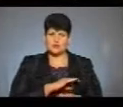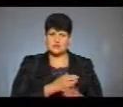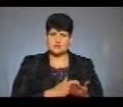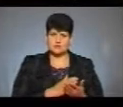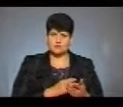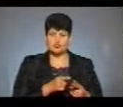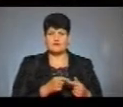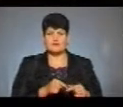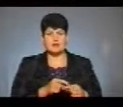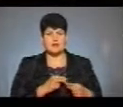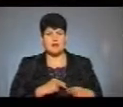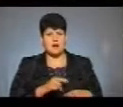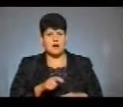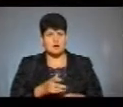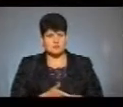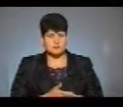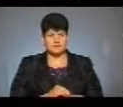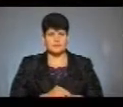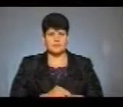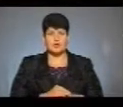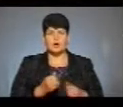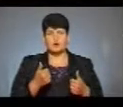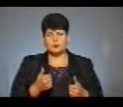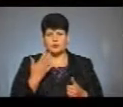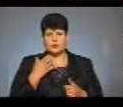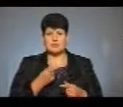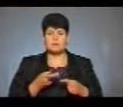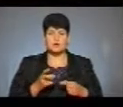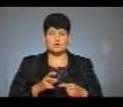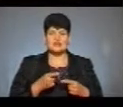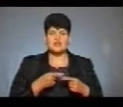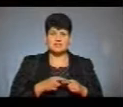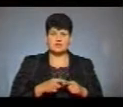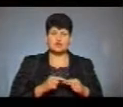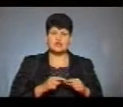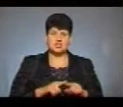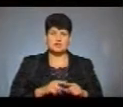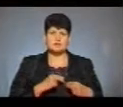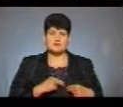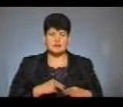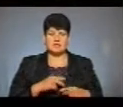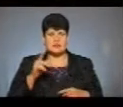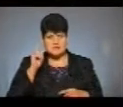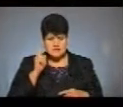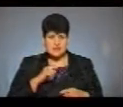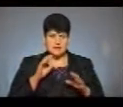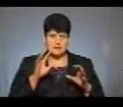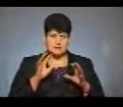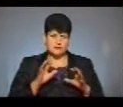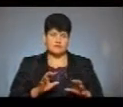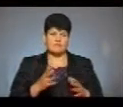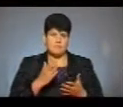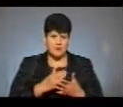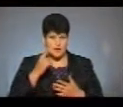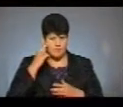нього є відділ кадрів. Добре, коли приходить інженерно-технічний працівник, який вчив трудове законодавство, охорону праці в вищому навчальному закладі, має